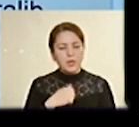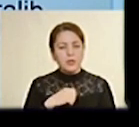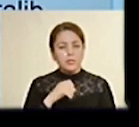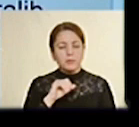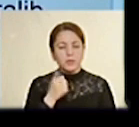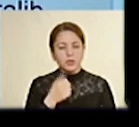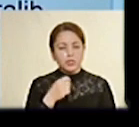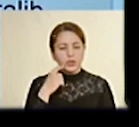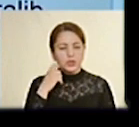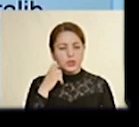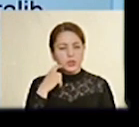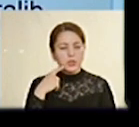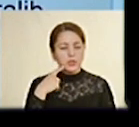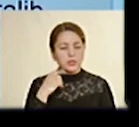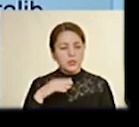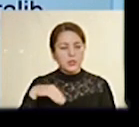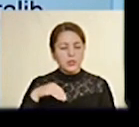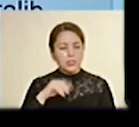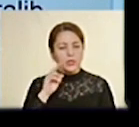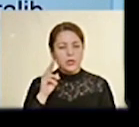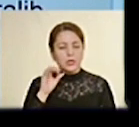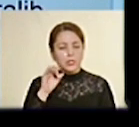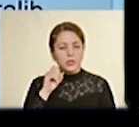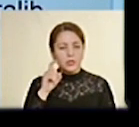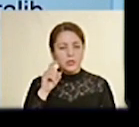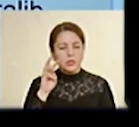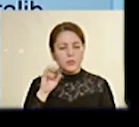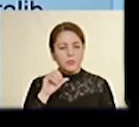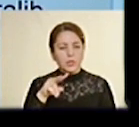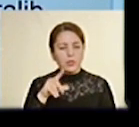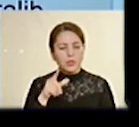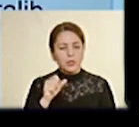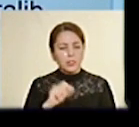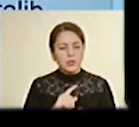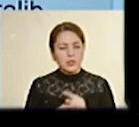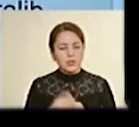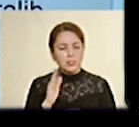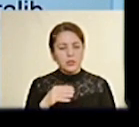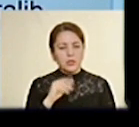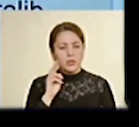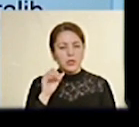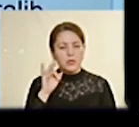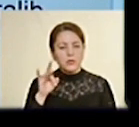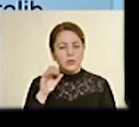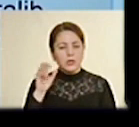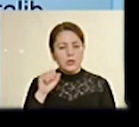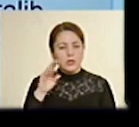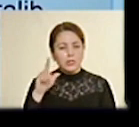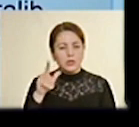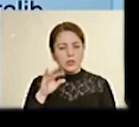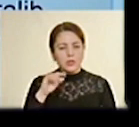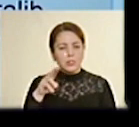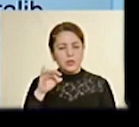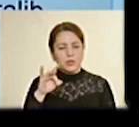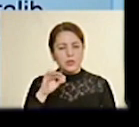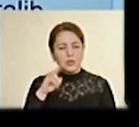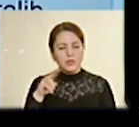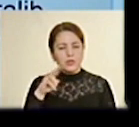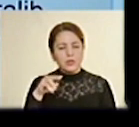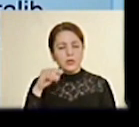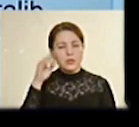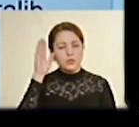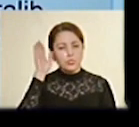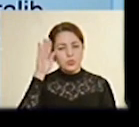shakar, so'ngra esa kraxmal hosil bo'ladi. Karbonat angidrid suv bilan birikkanda shakardan